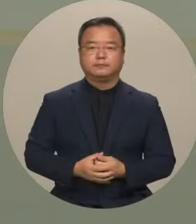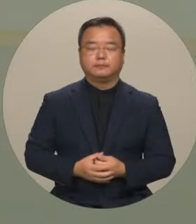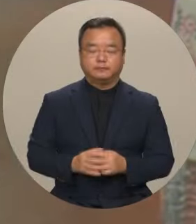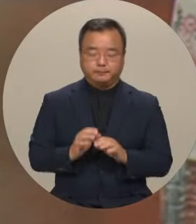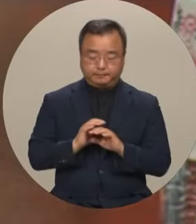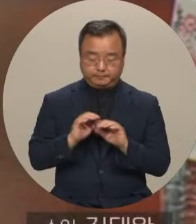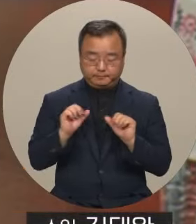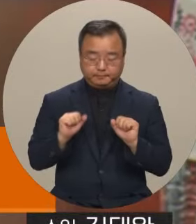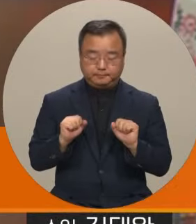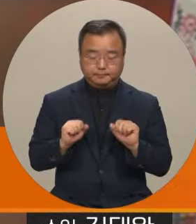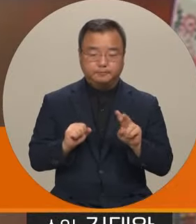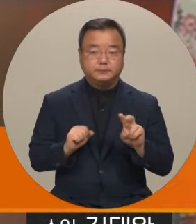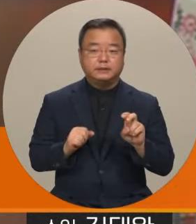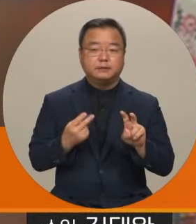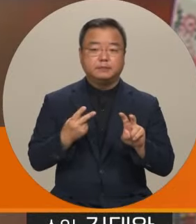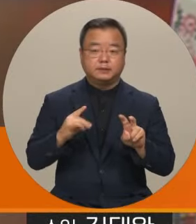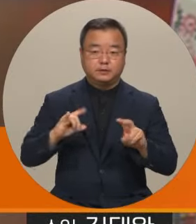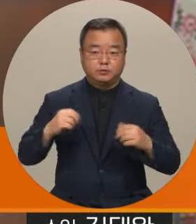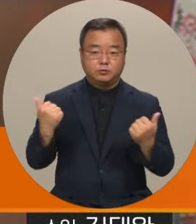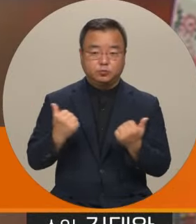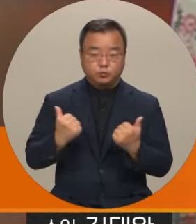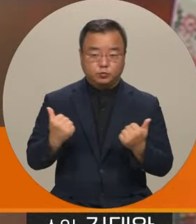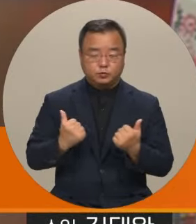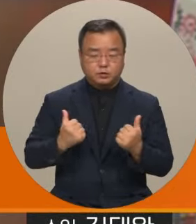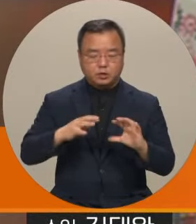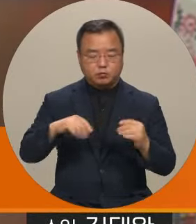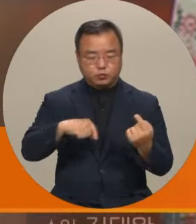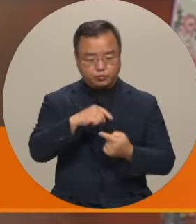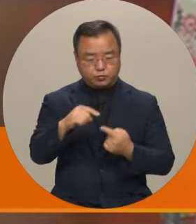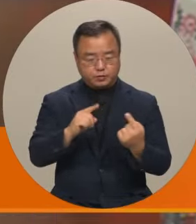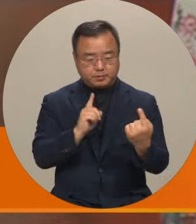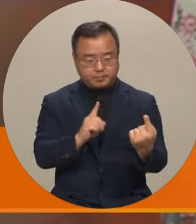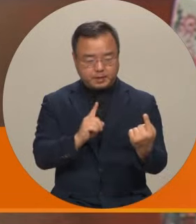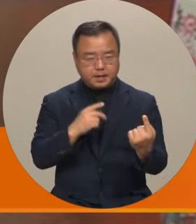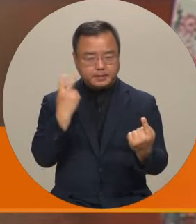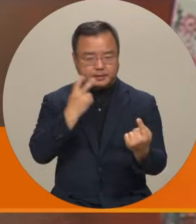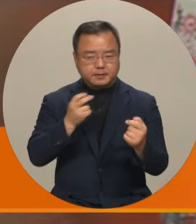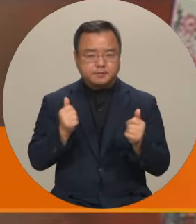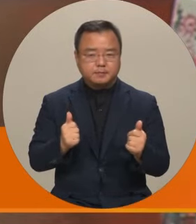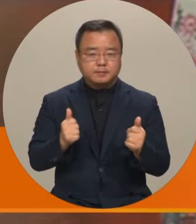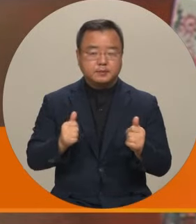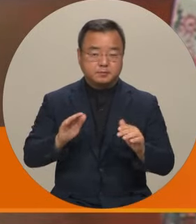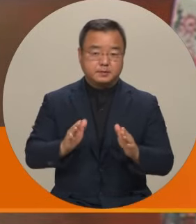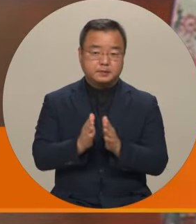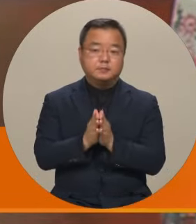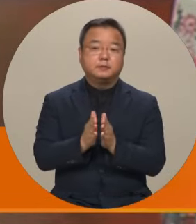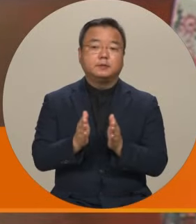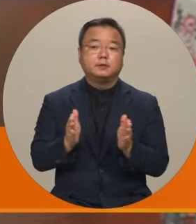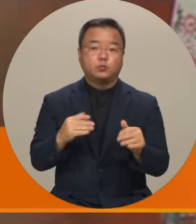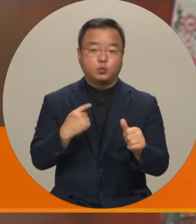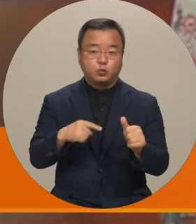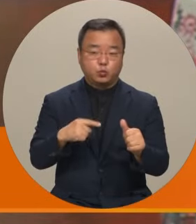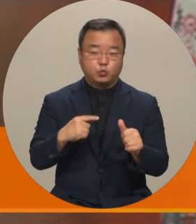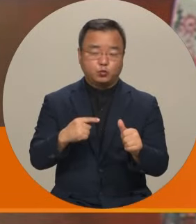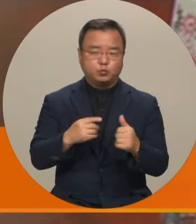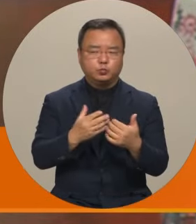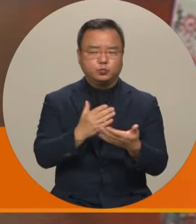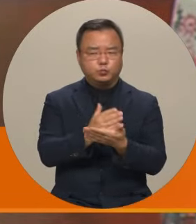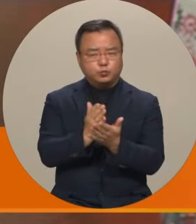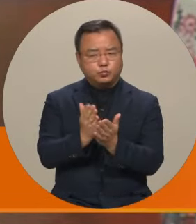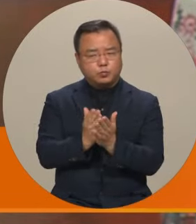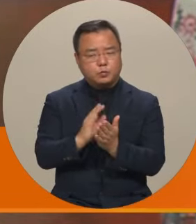22대 국회 첫 국정 감사가 26일 간의 여정에 돌입했습니다 특히 교육 분야에선 의대